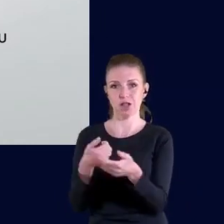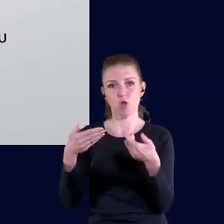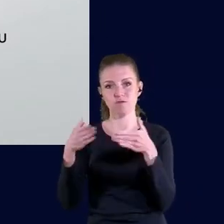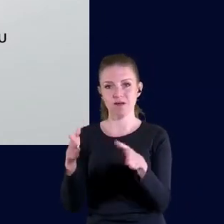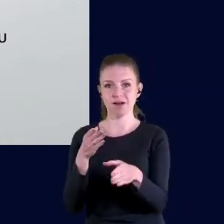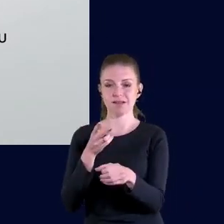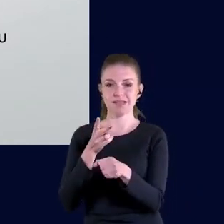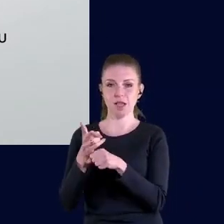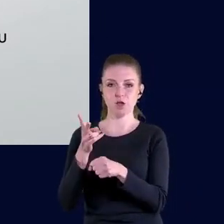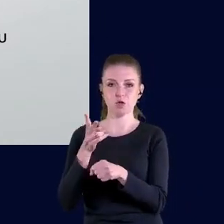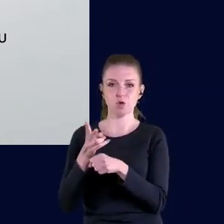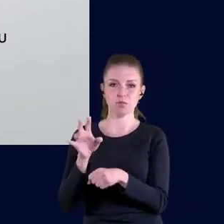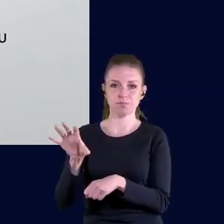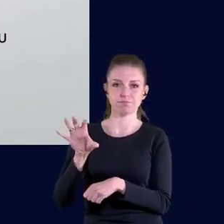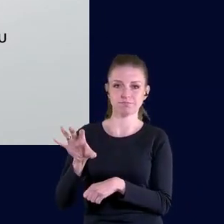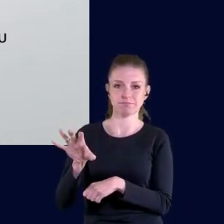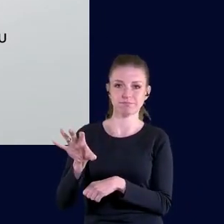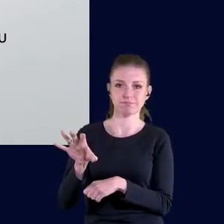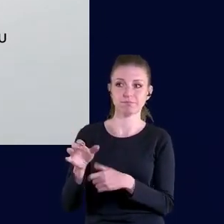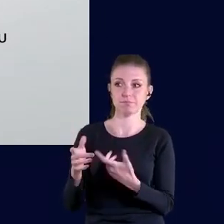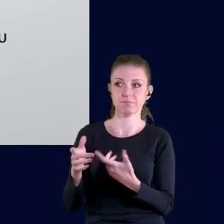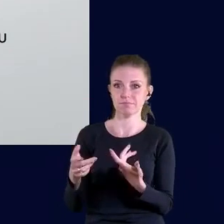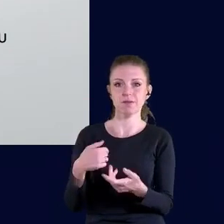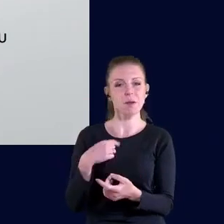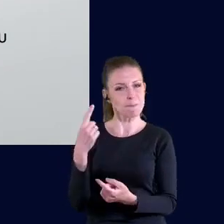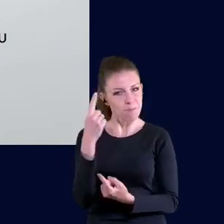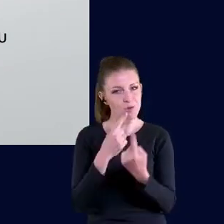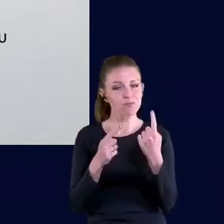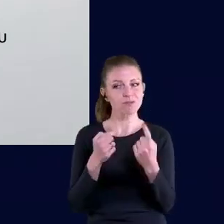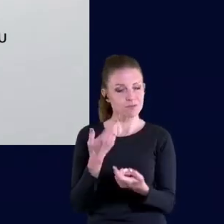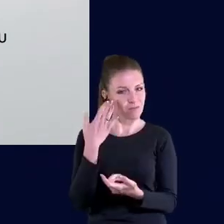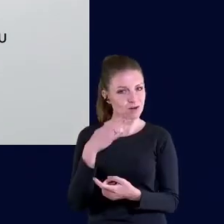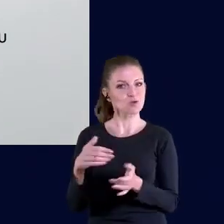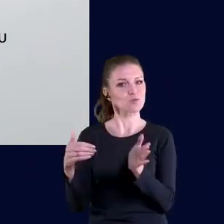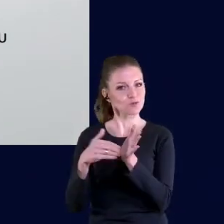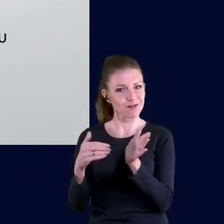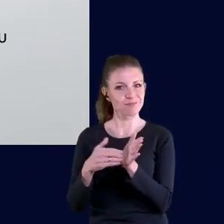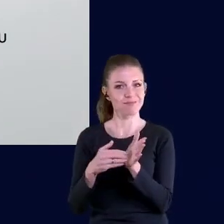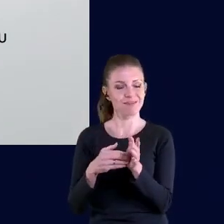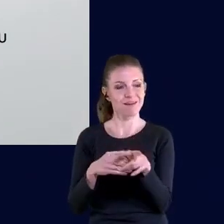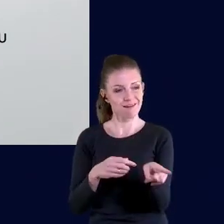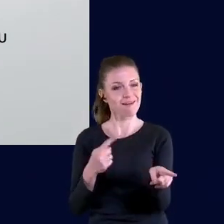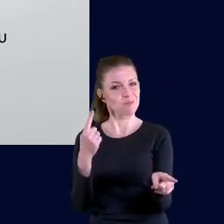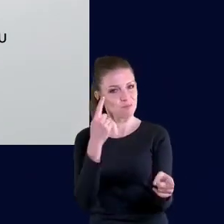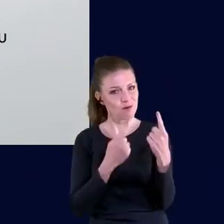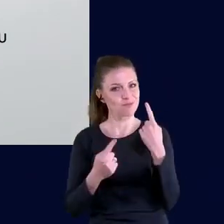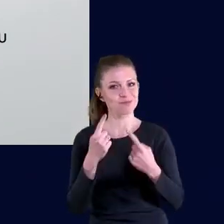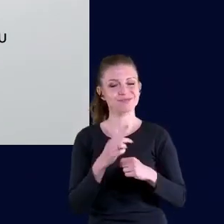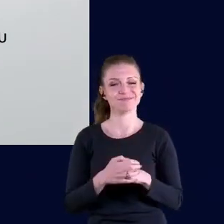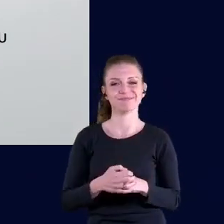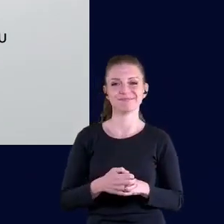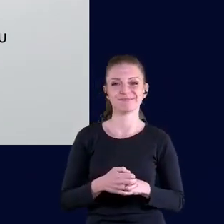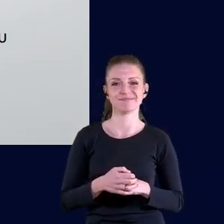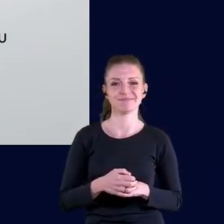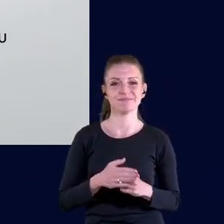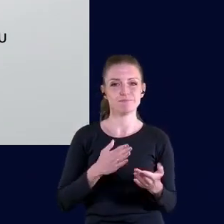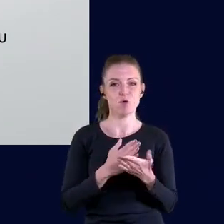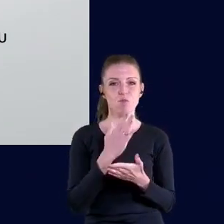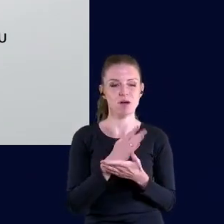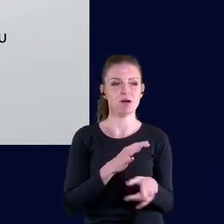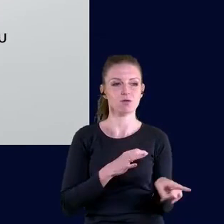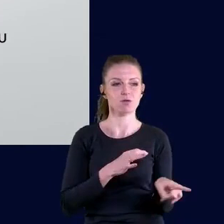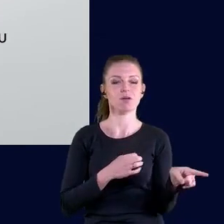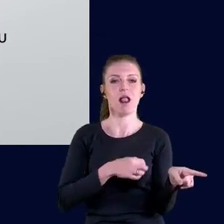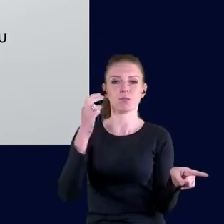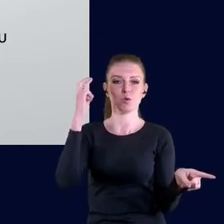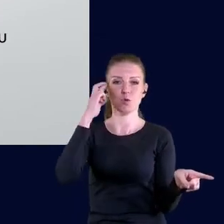mieli taki obraz jak chcę mu źródła tam są otwarte zasoby naukowe i tutaj to co postawiłam